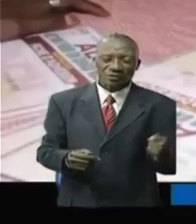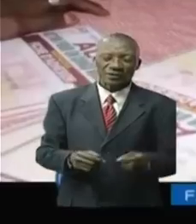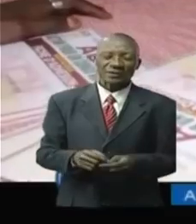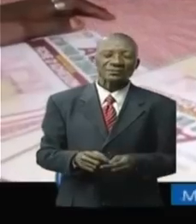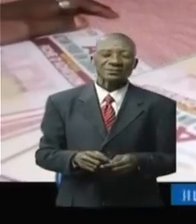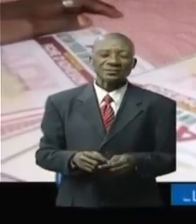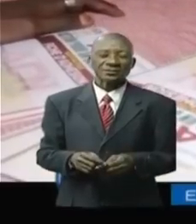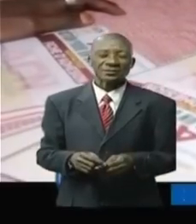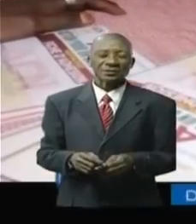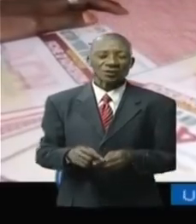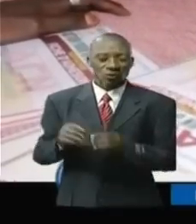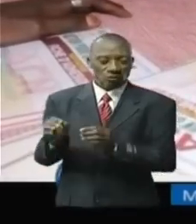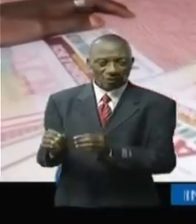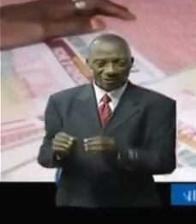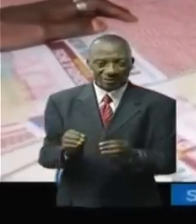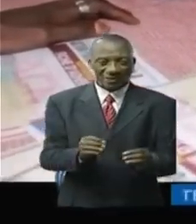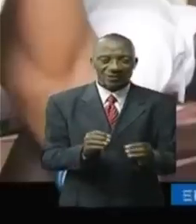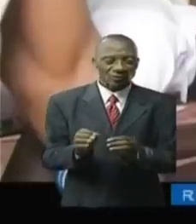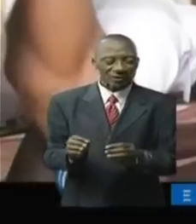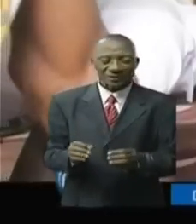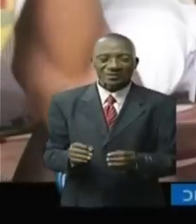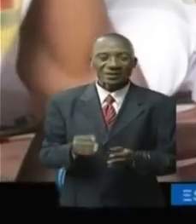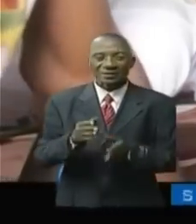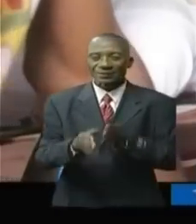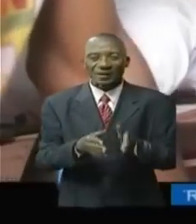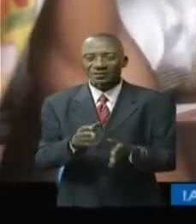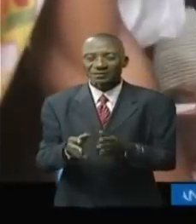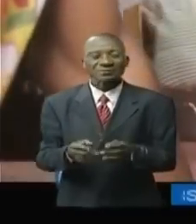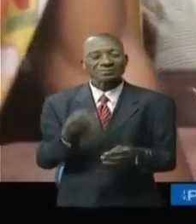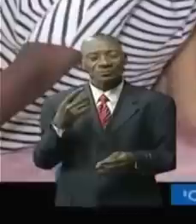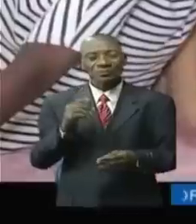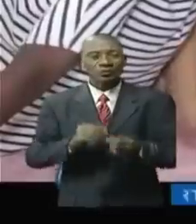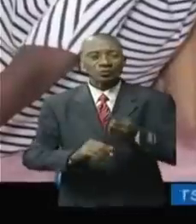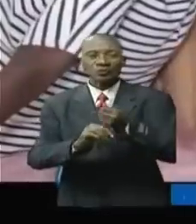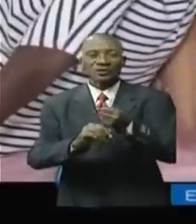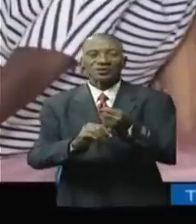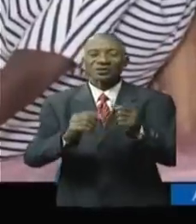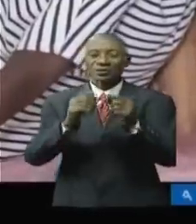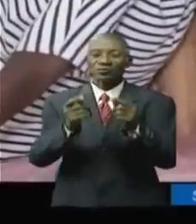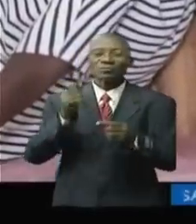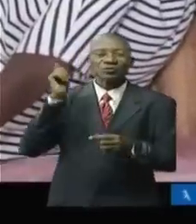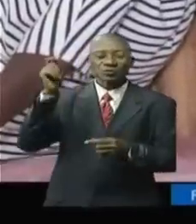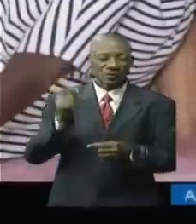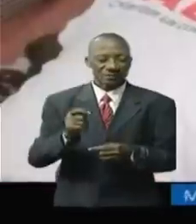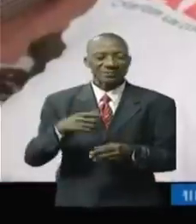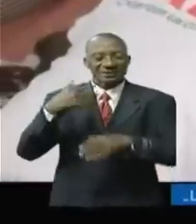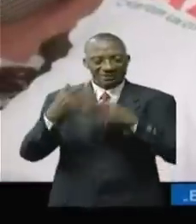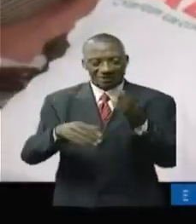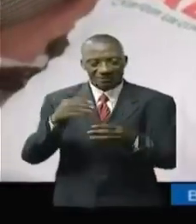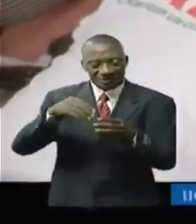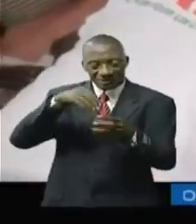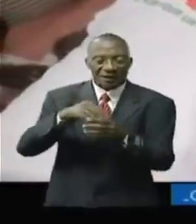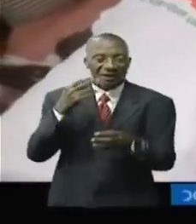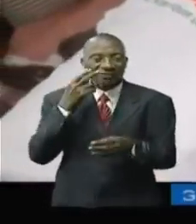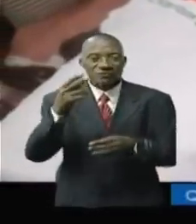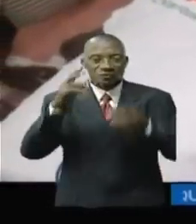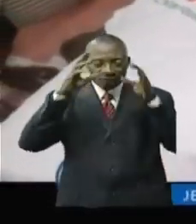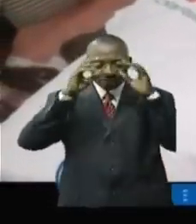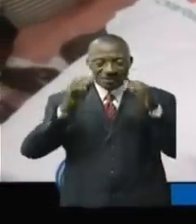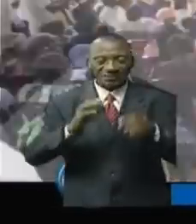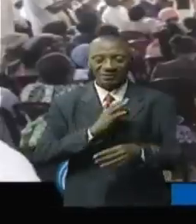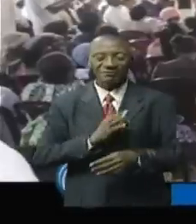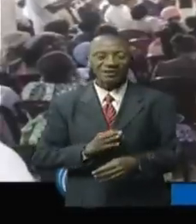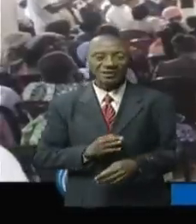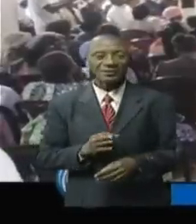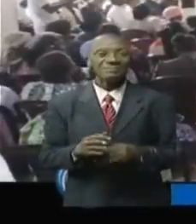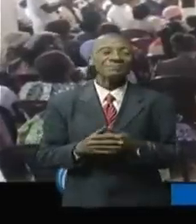d'adhésion à l'idéologie de cette formation politique ainsi qu'à la vision du président de la République Félix-Antoine Tshisekedi Tshilombo. Promouvoir les